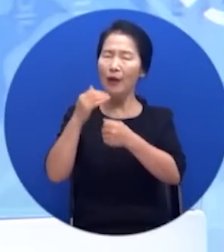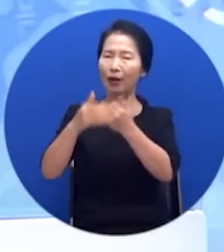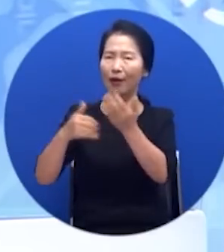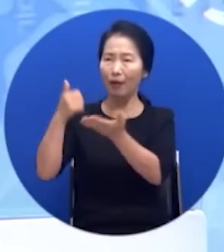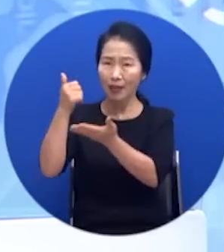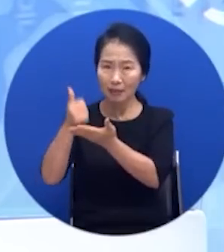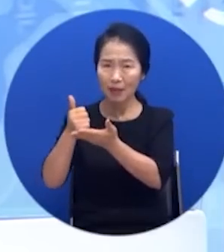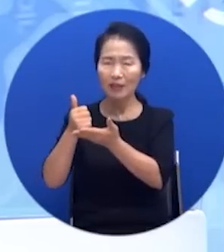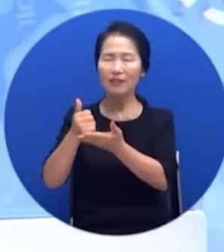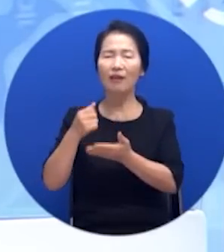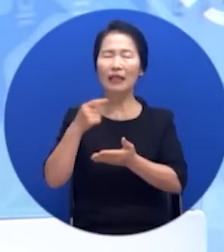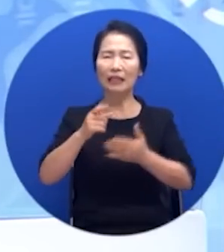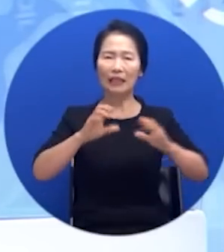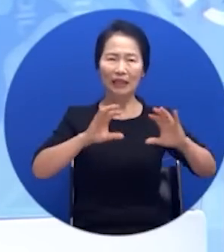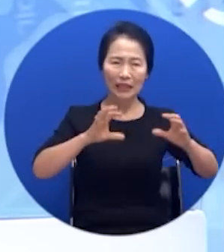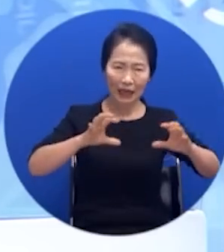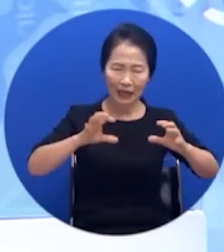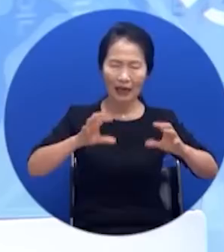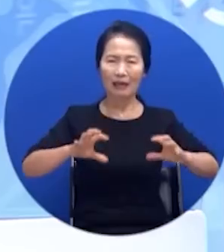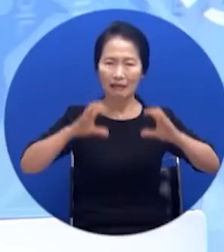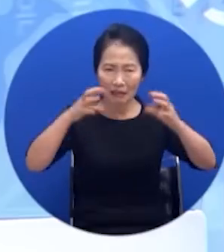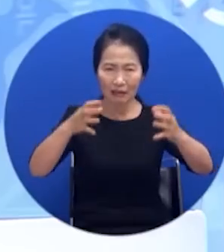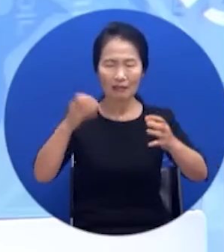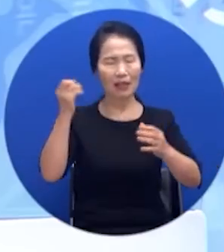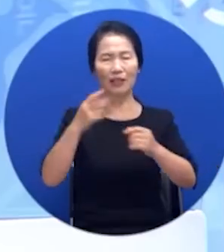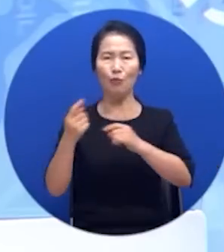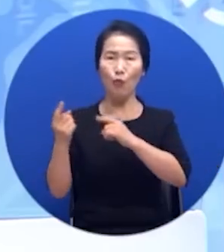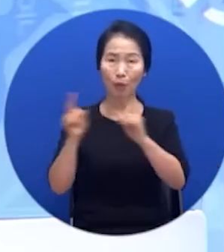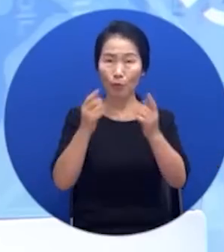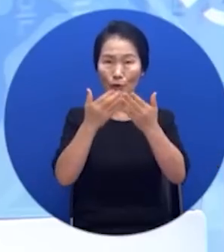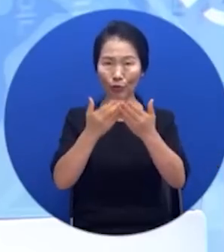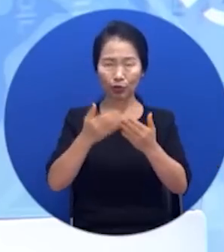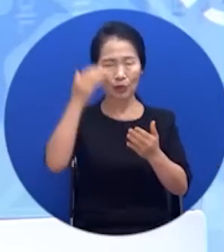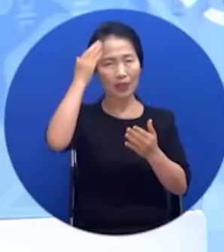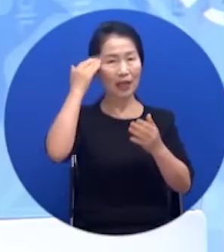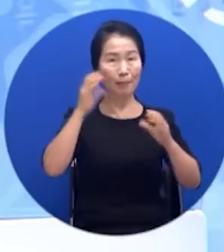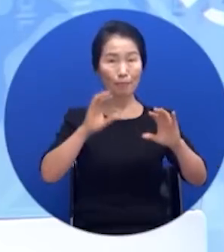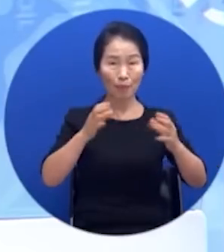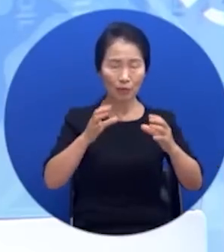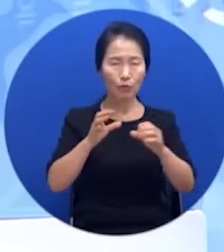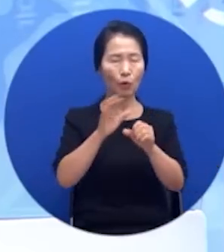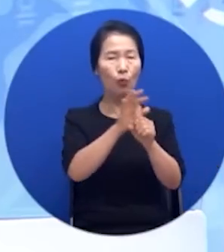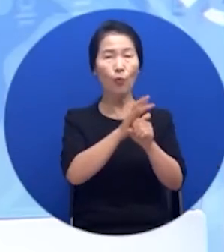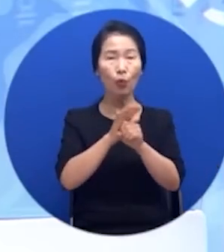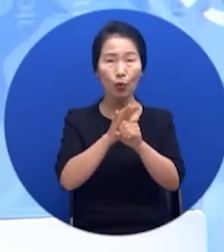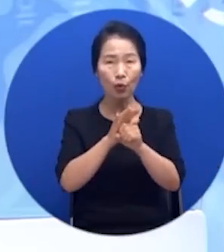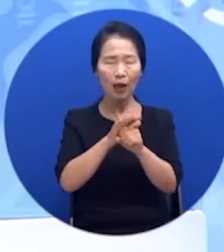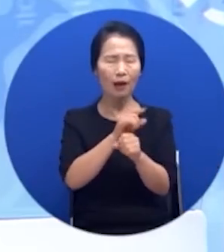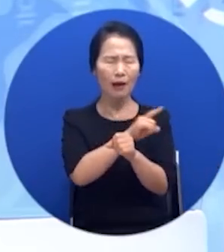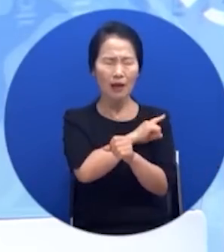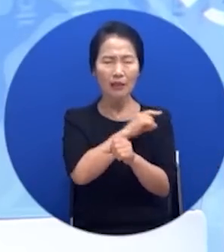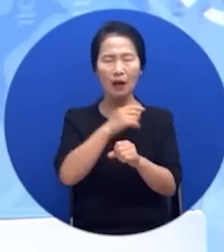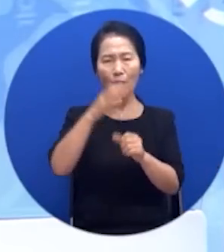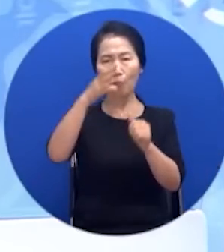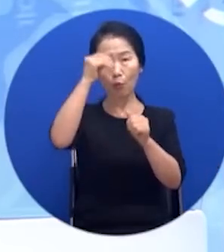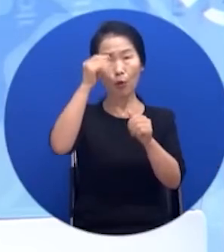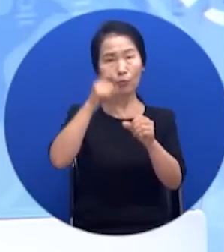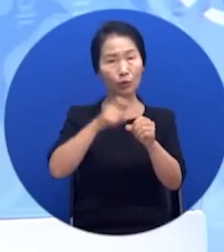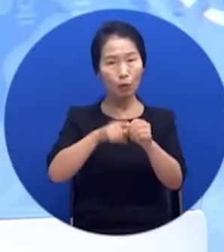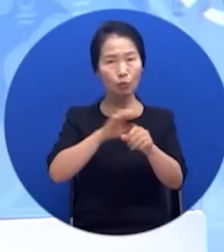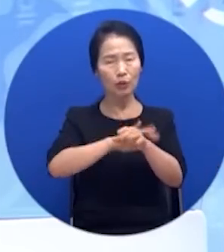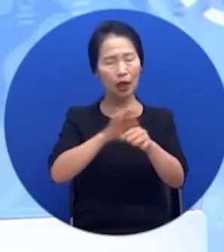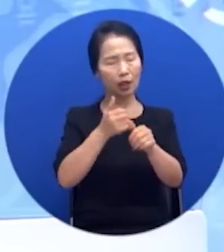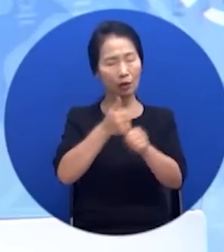지구촌을 다시 한번 회복시켜 주시고 대한민국이 코로나 위기를 가장 모범적으로 극복하고